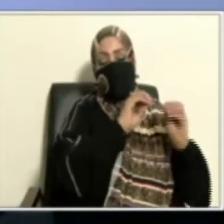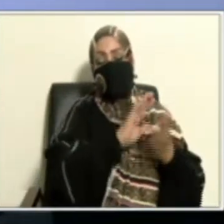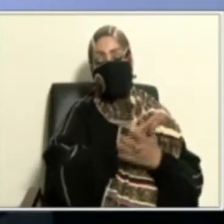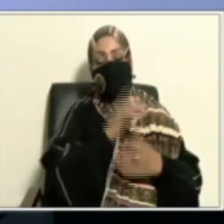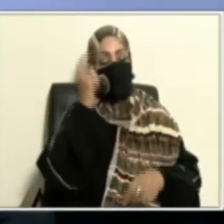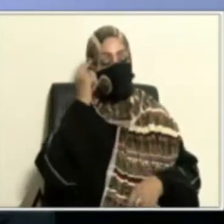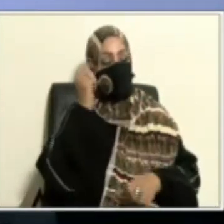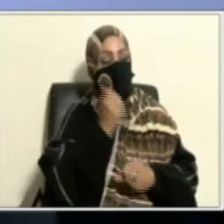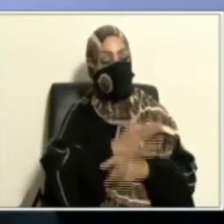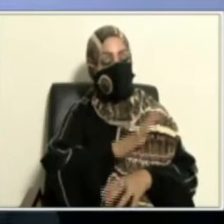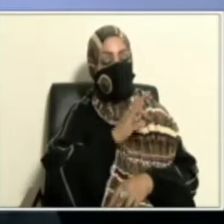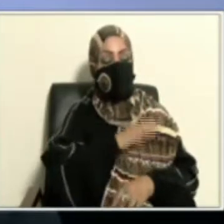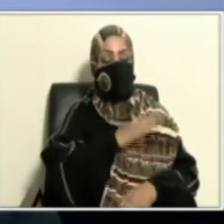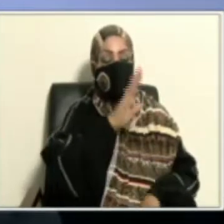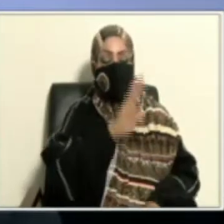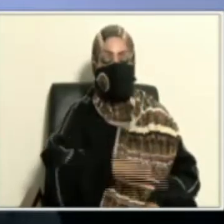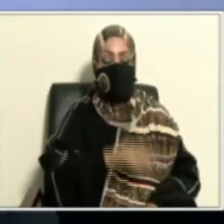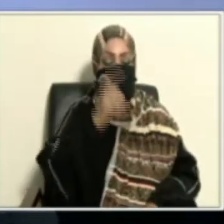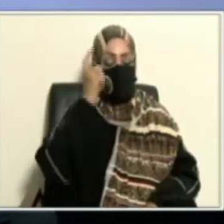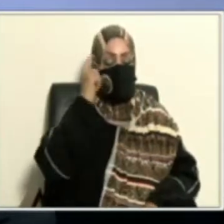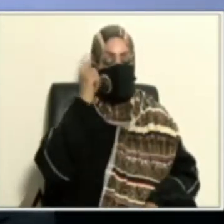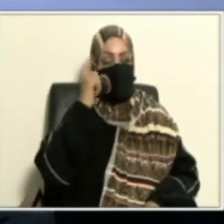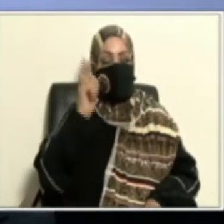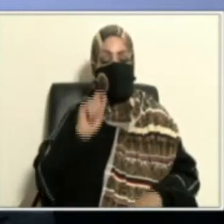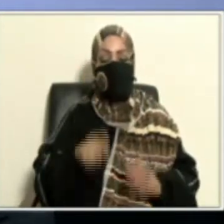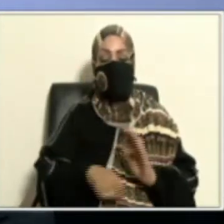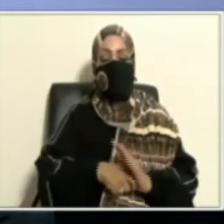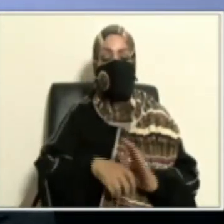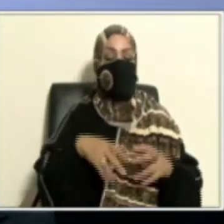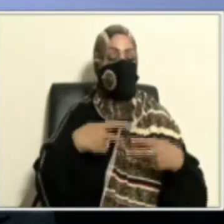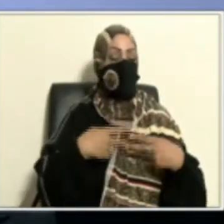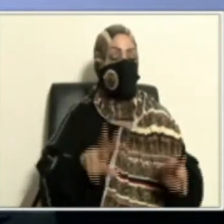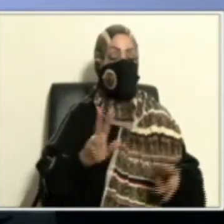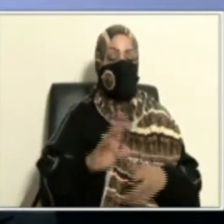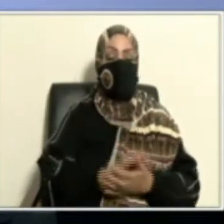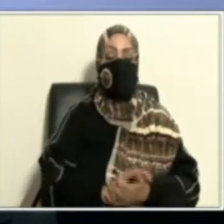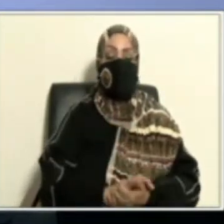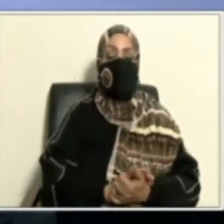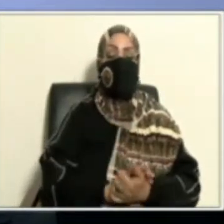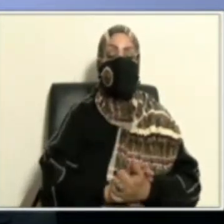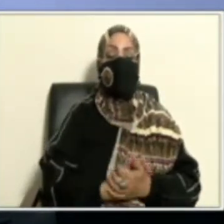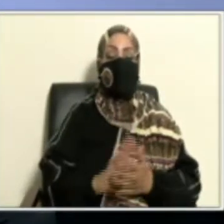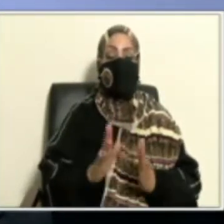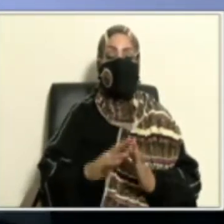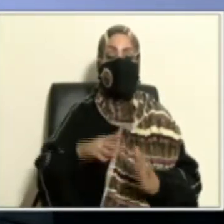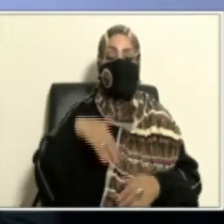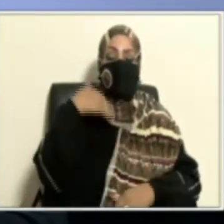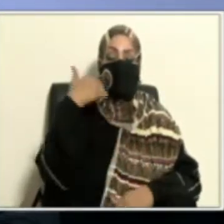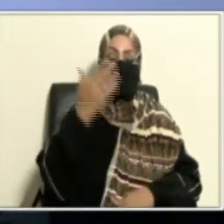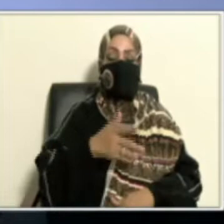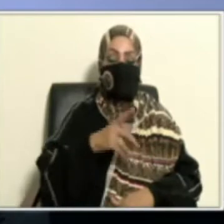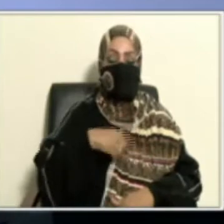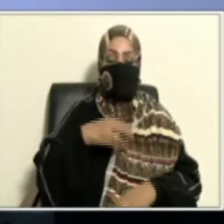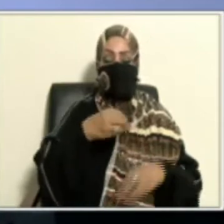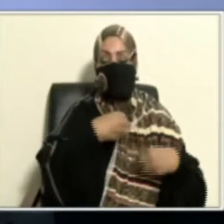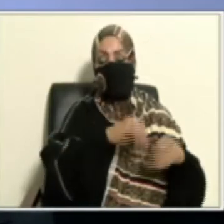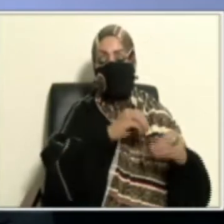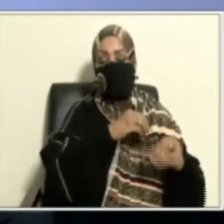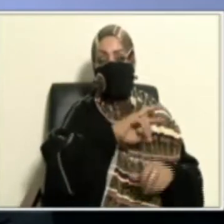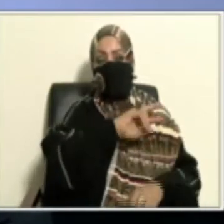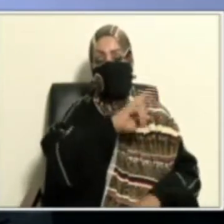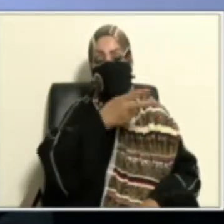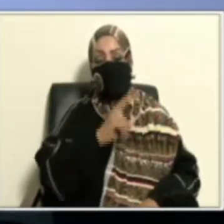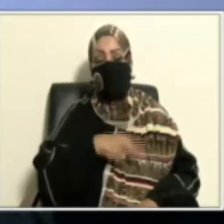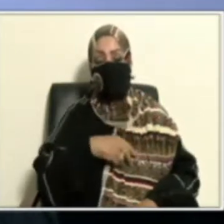أنك تبيع لغير من اشتريت منه، وهذه مسألة ينبغي الاهتمام بها، لأن غالب المصارف الآن في